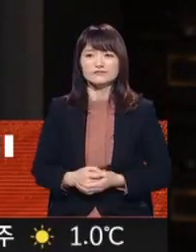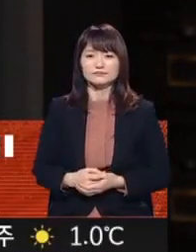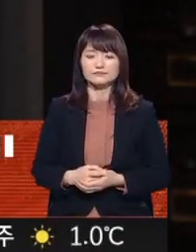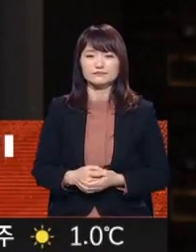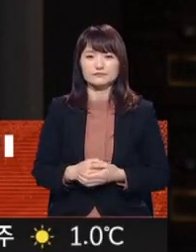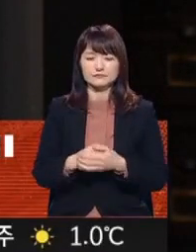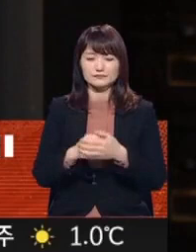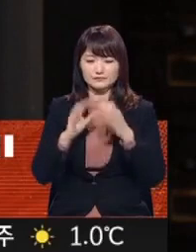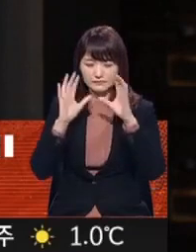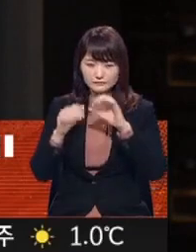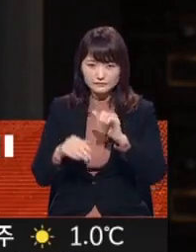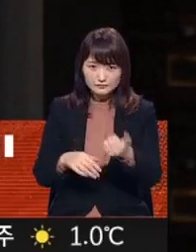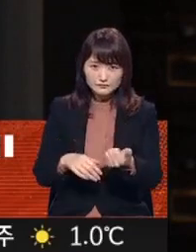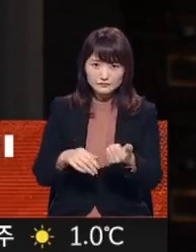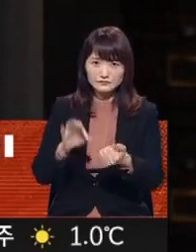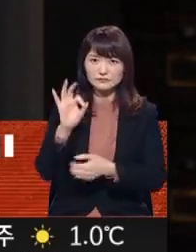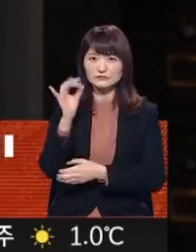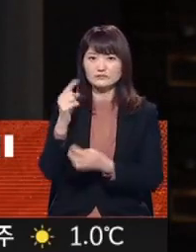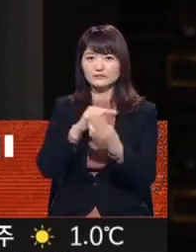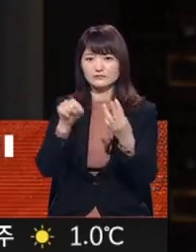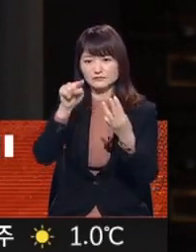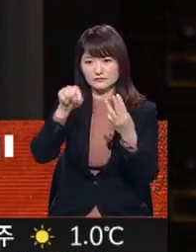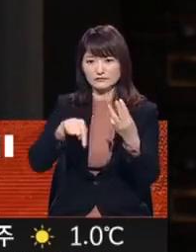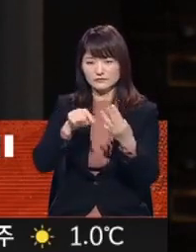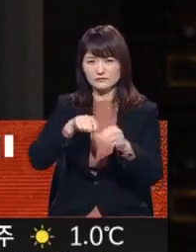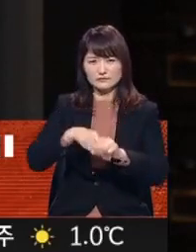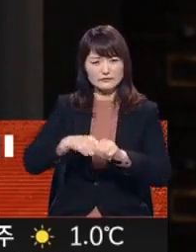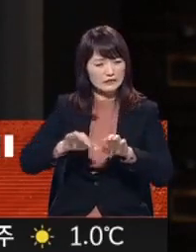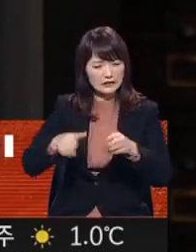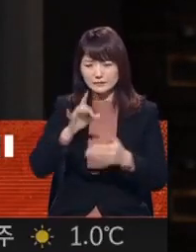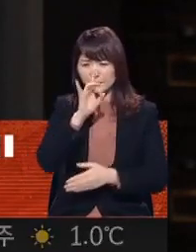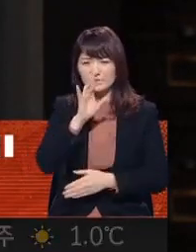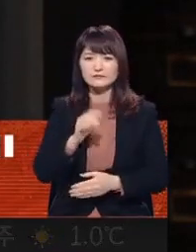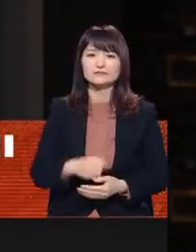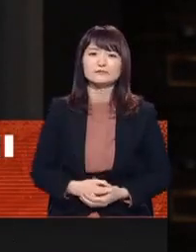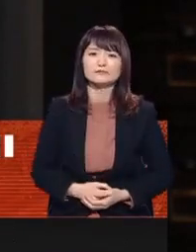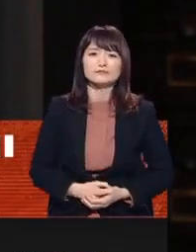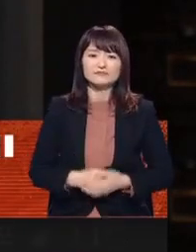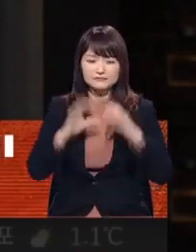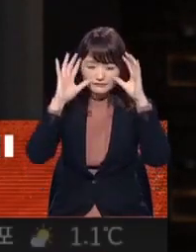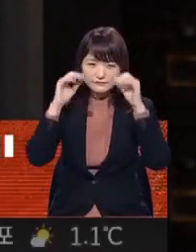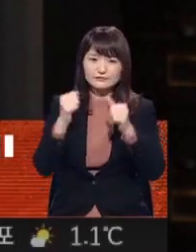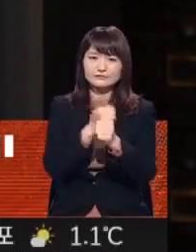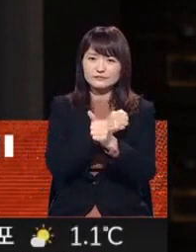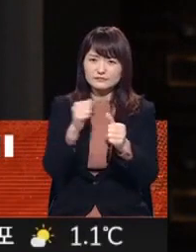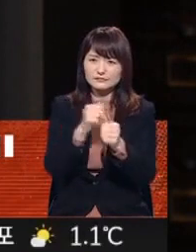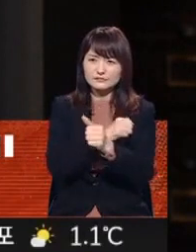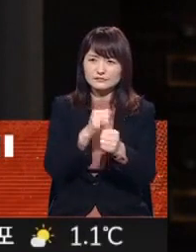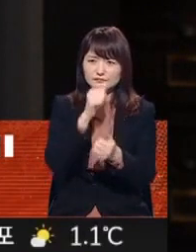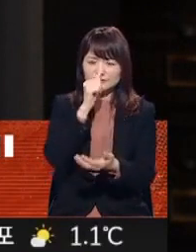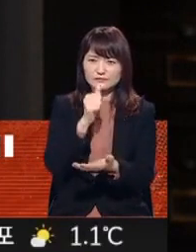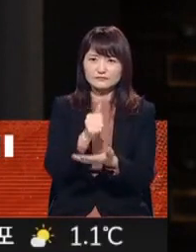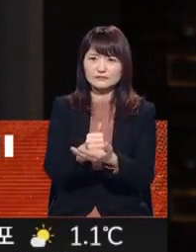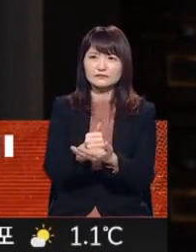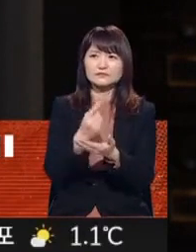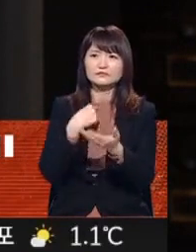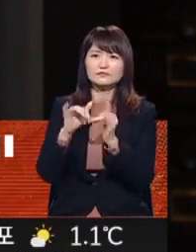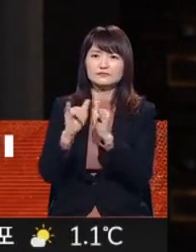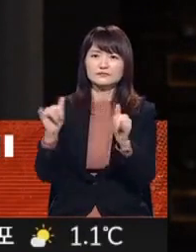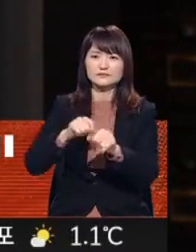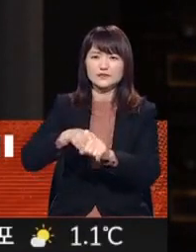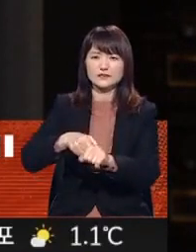아이의 외삼촌은 더 이상 이런 솜방망이 처벌은 안 된다 이런 아동 학대 범행을 저지른 자들에 대해서